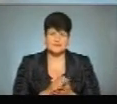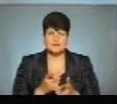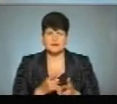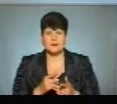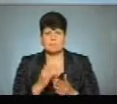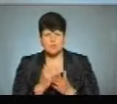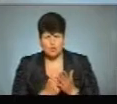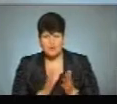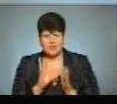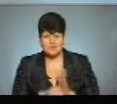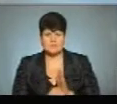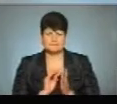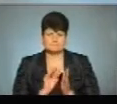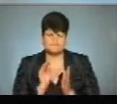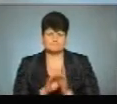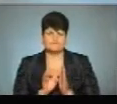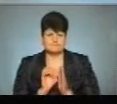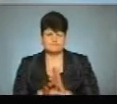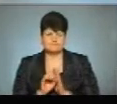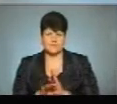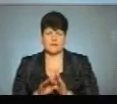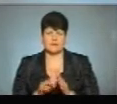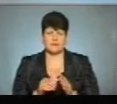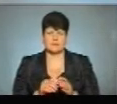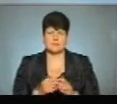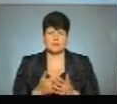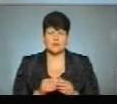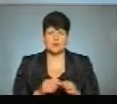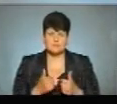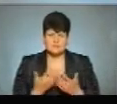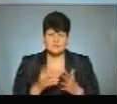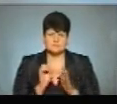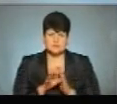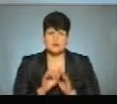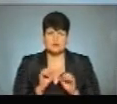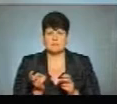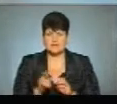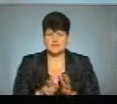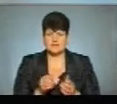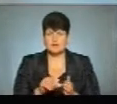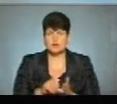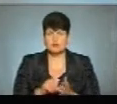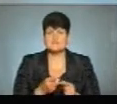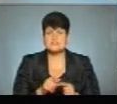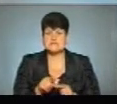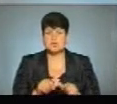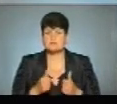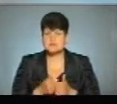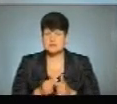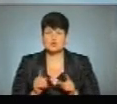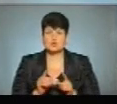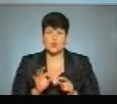і протоколи вже оприлюднюються. Вони є анонси комісії, ми анонсуємо, відповідно, можна прийти взяти участь в цій комісії. І